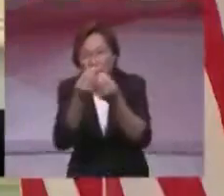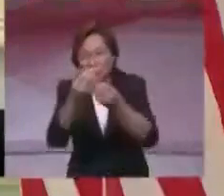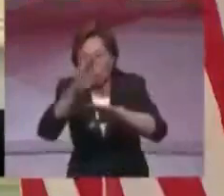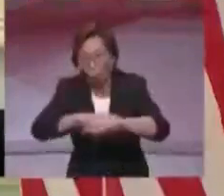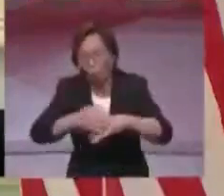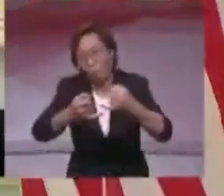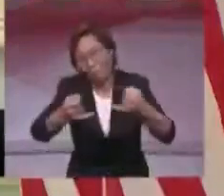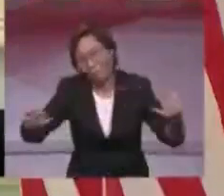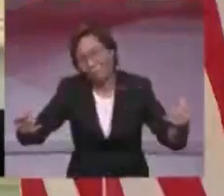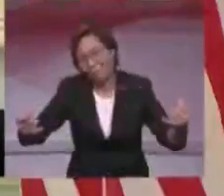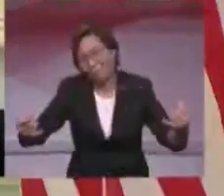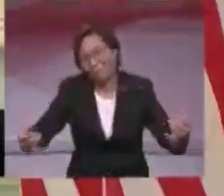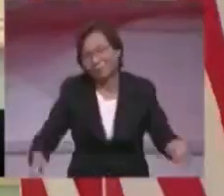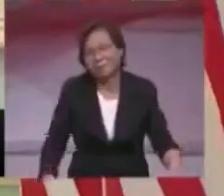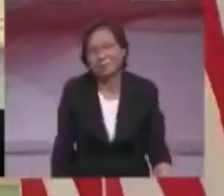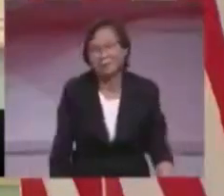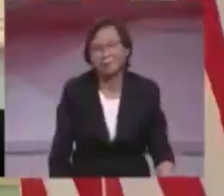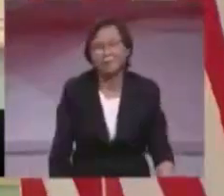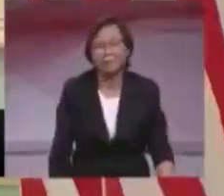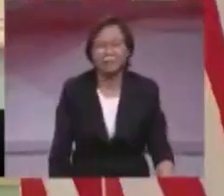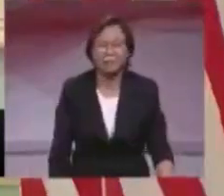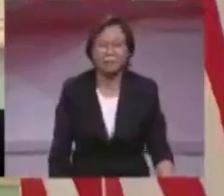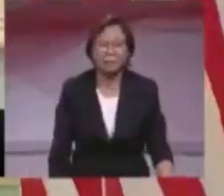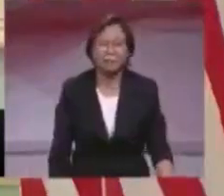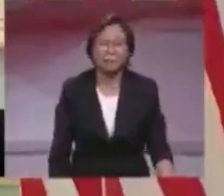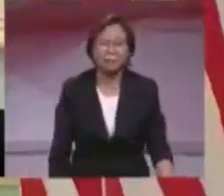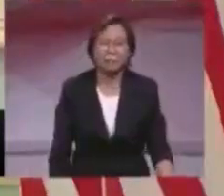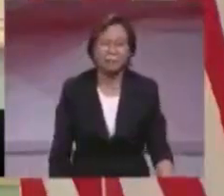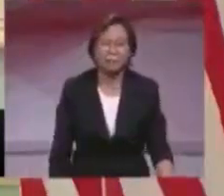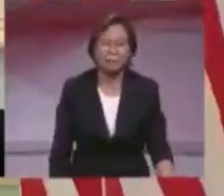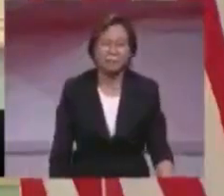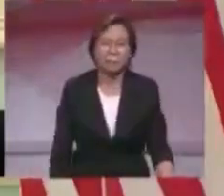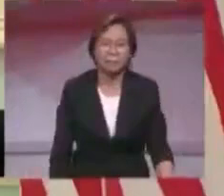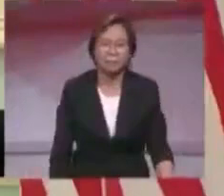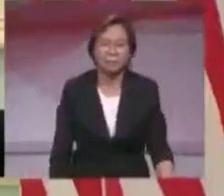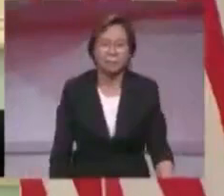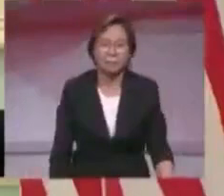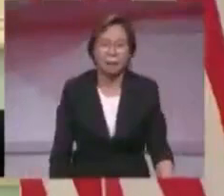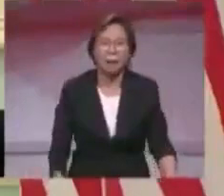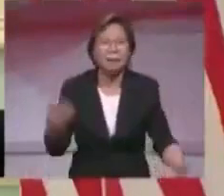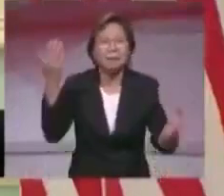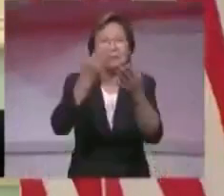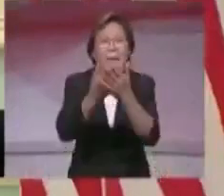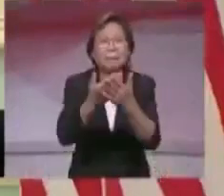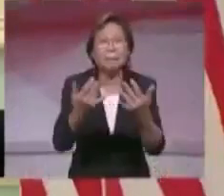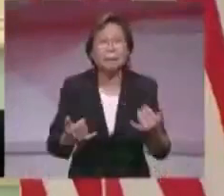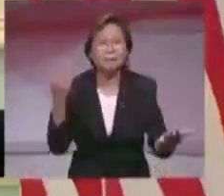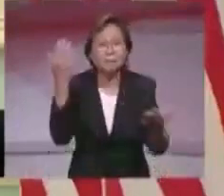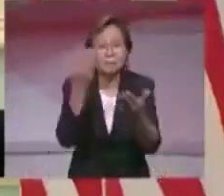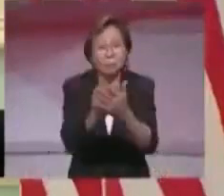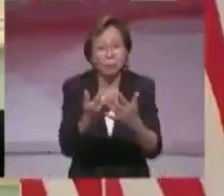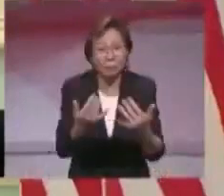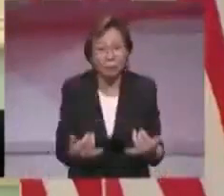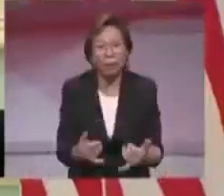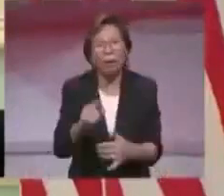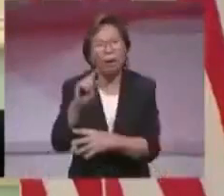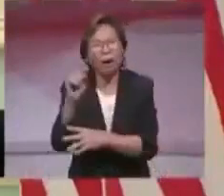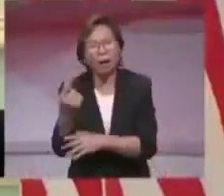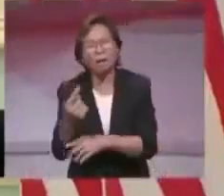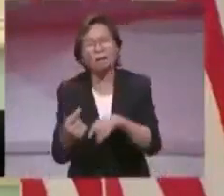online. Ya. Dan setakat hari ini,